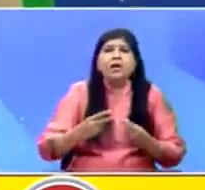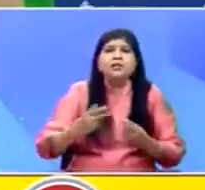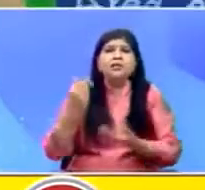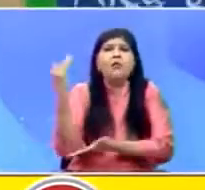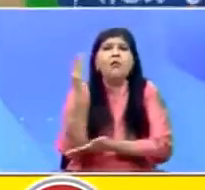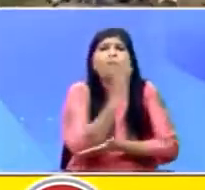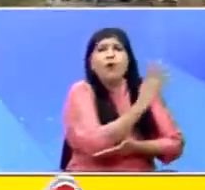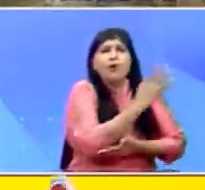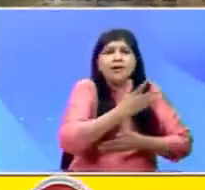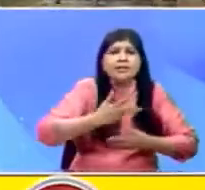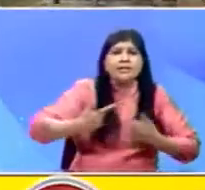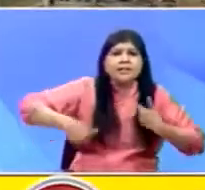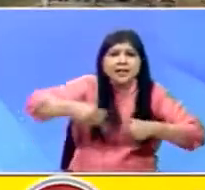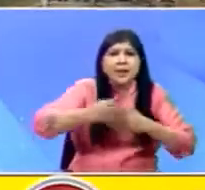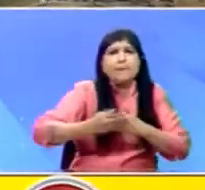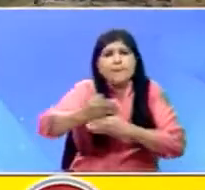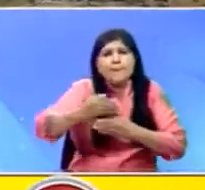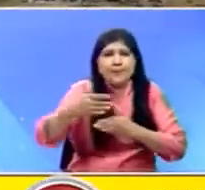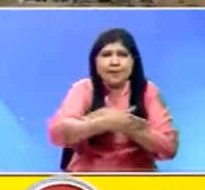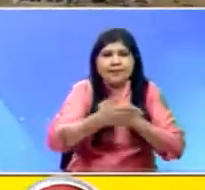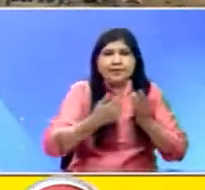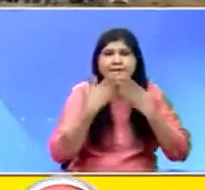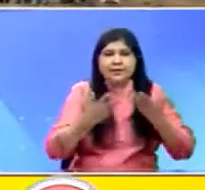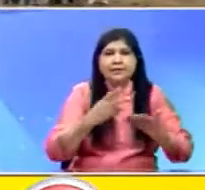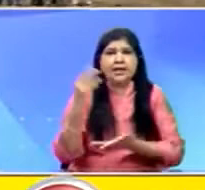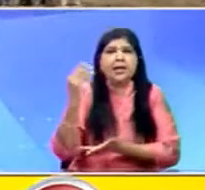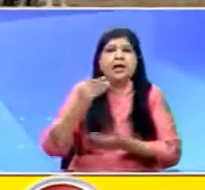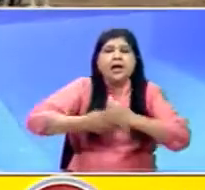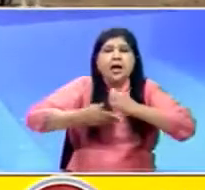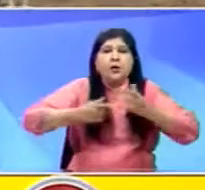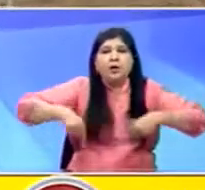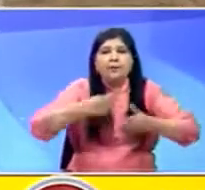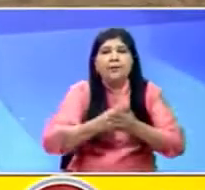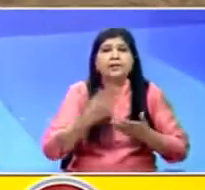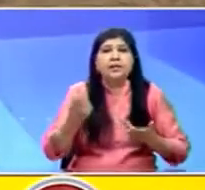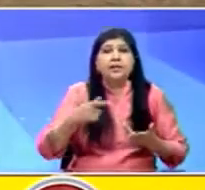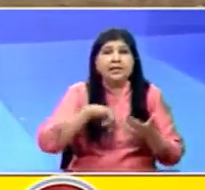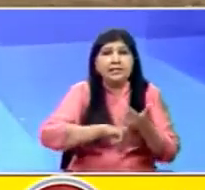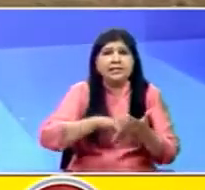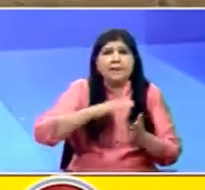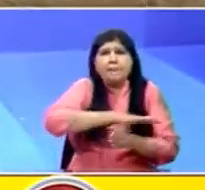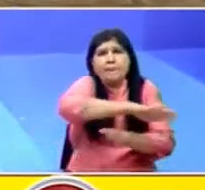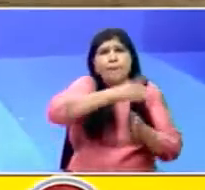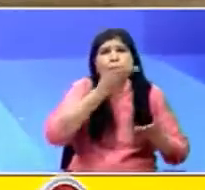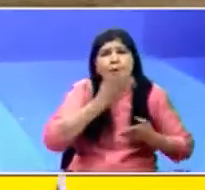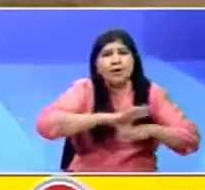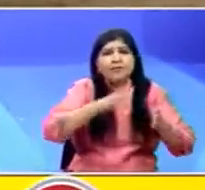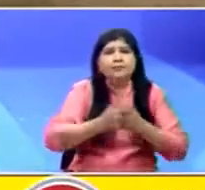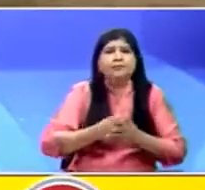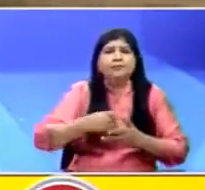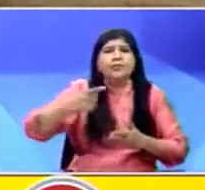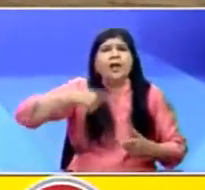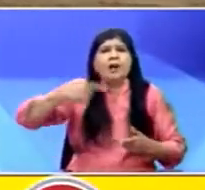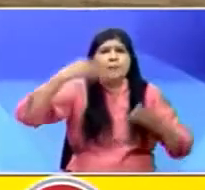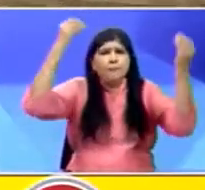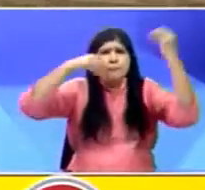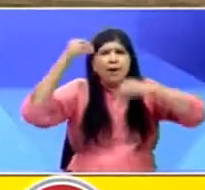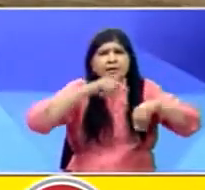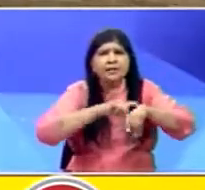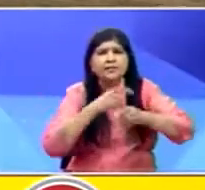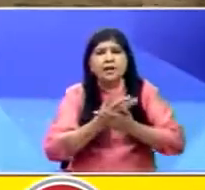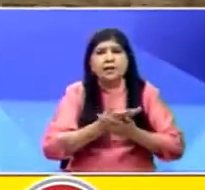है। यहाँ के गांव के पास ही एक ऐसा स्थान था जहाँ मानसून के